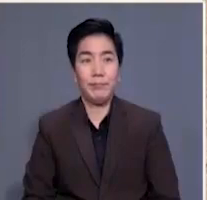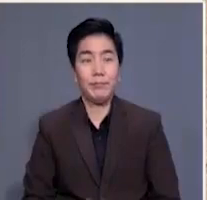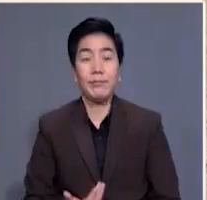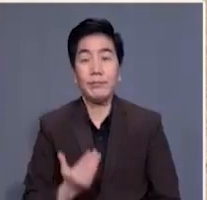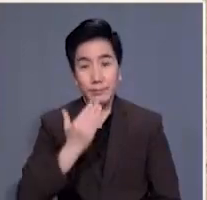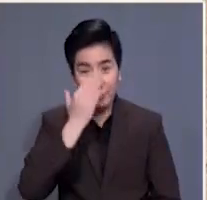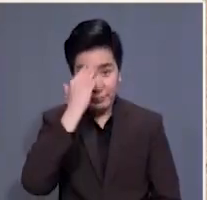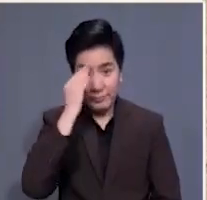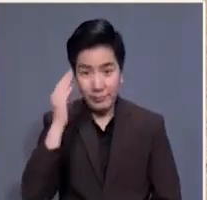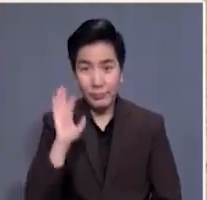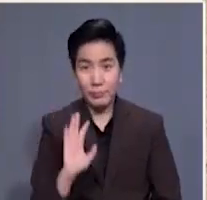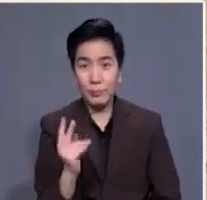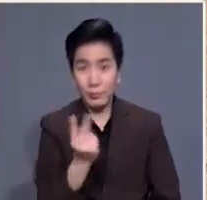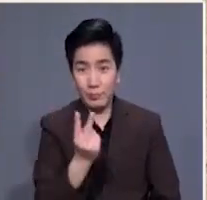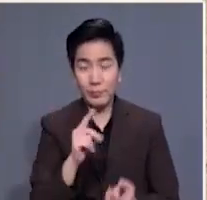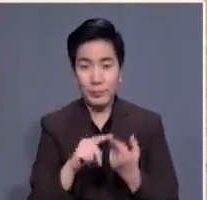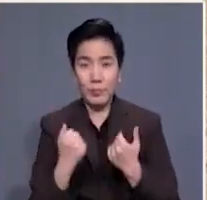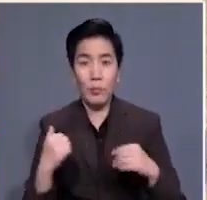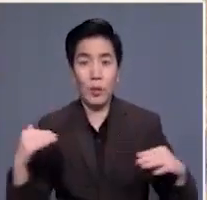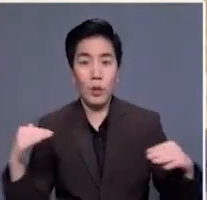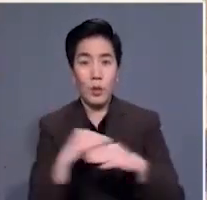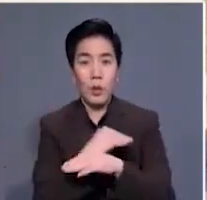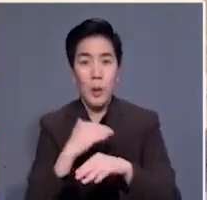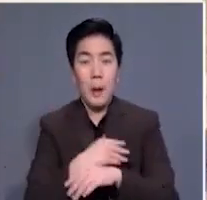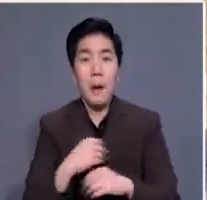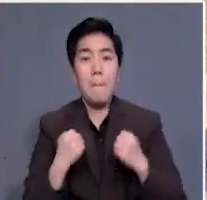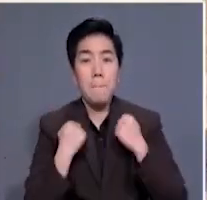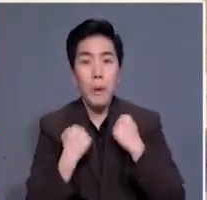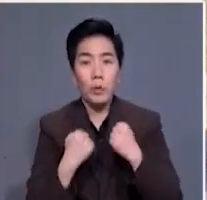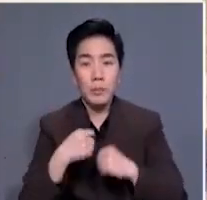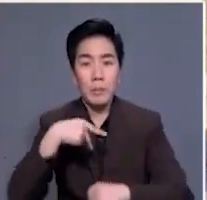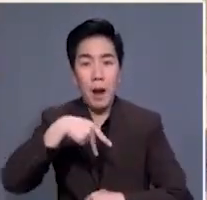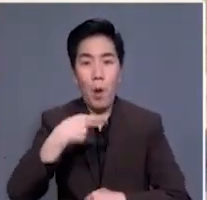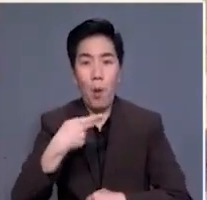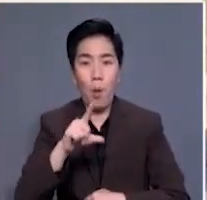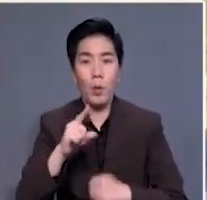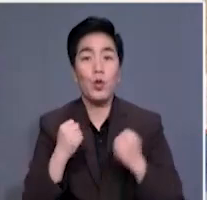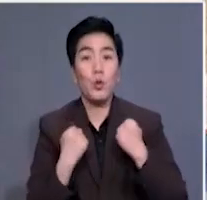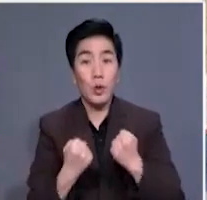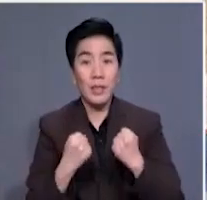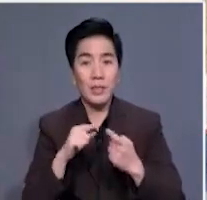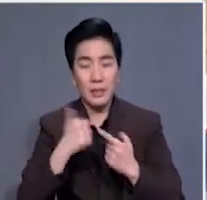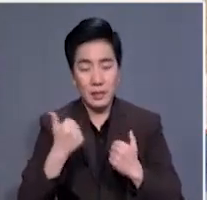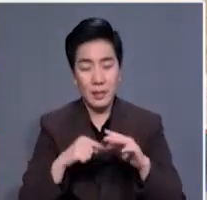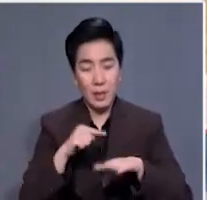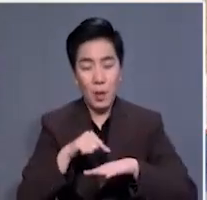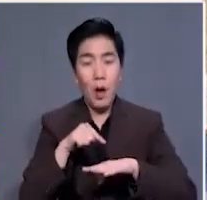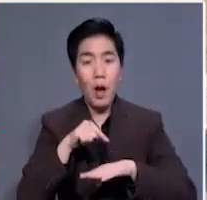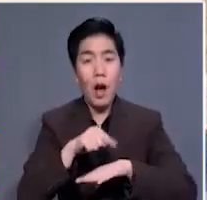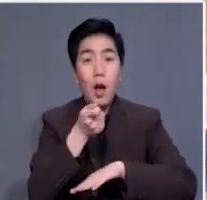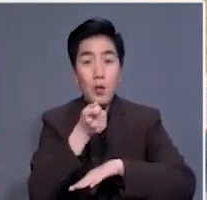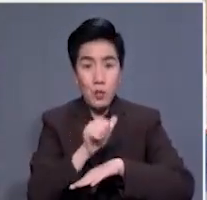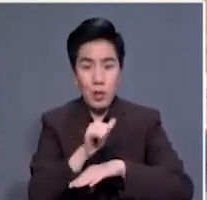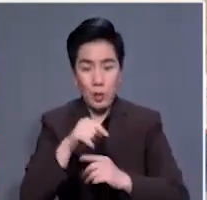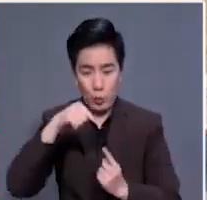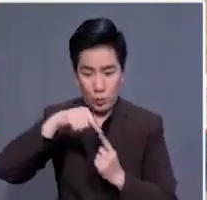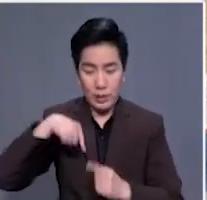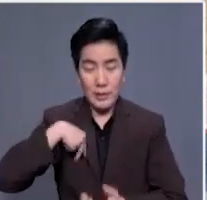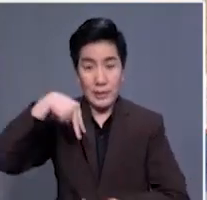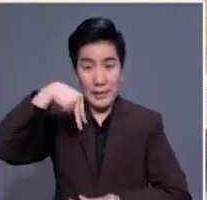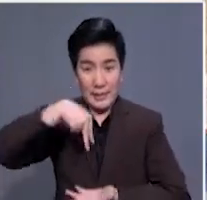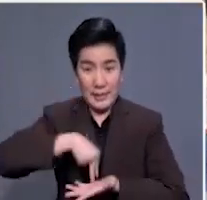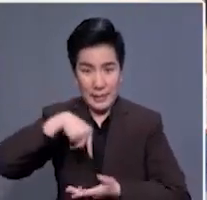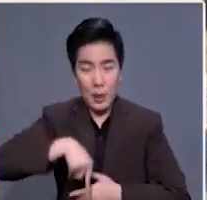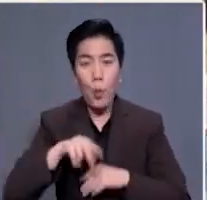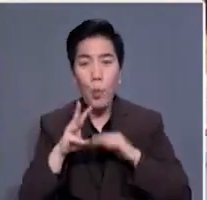ณสิริคุณเจษดาคะการจราจรบนถนนพหลโยธินช่วงอำเภอวังน้อยจังหวัดพระนครศรีอยุธยาจุดที่ดิฉันยืนร